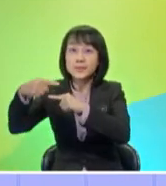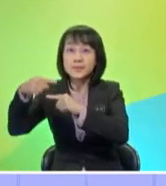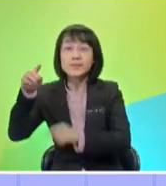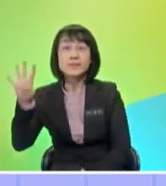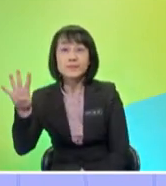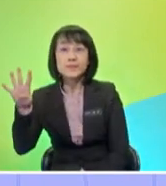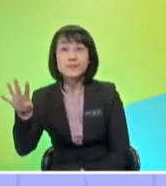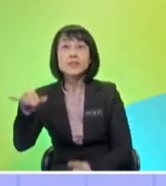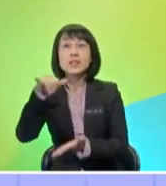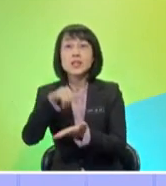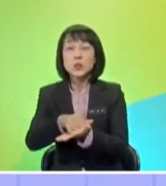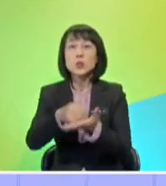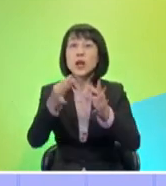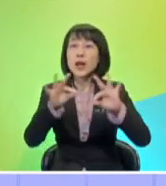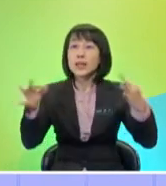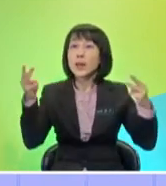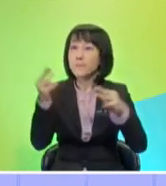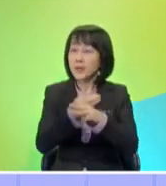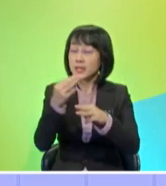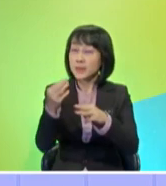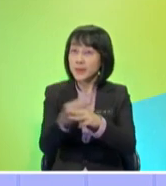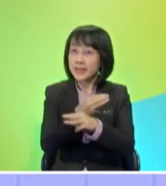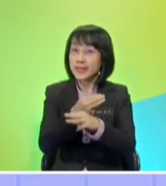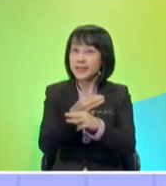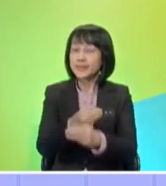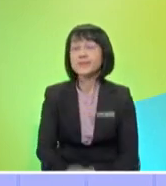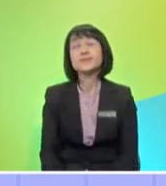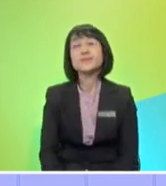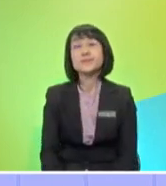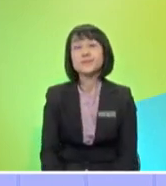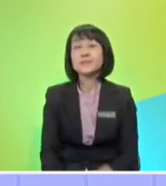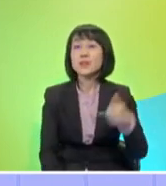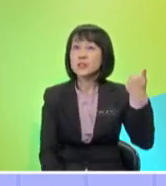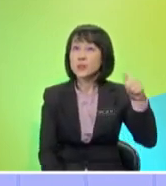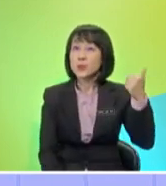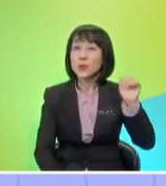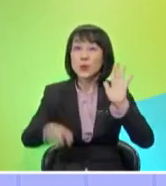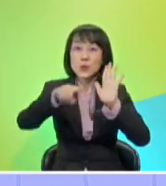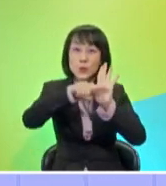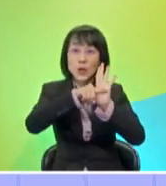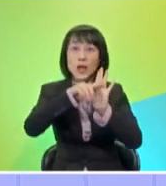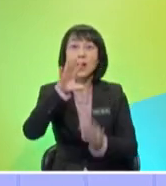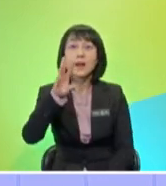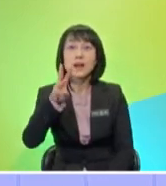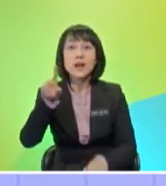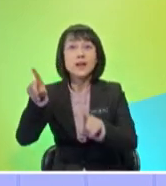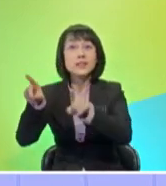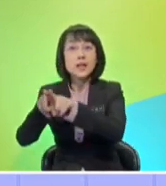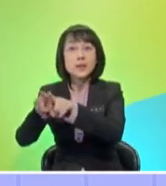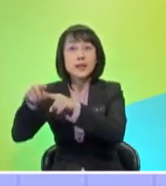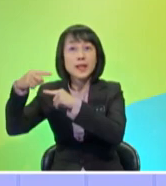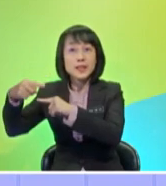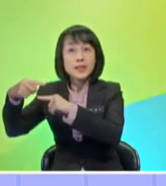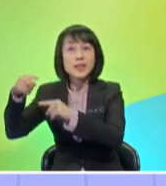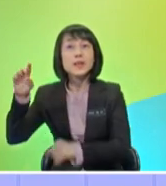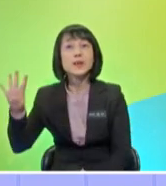ayat matematik seperti yang cikgu tunjukkan tadi. 10 tolak 6 sama dengan